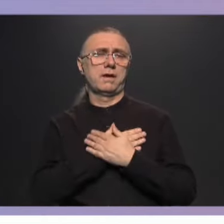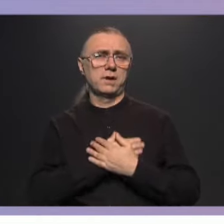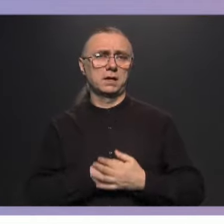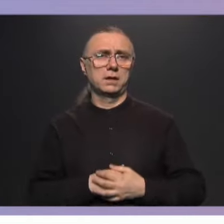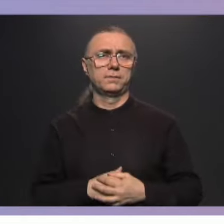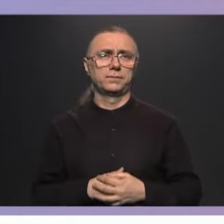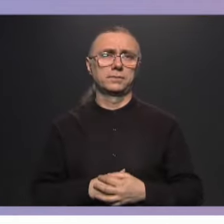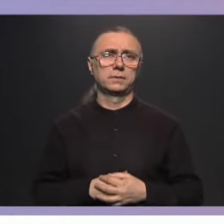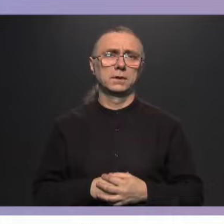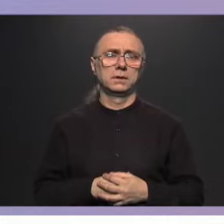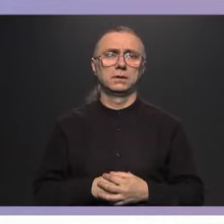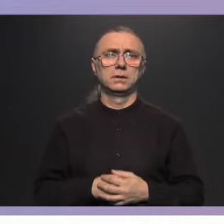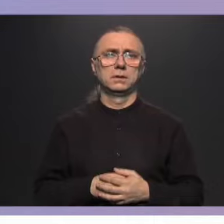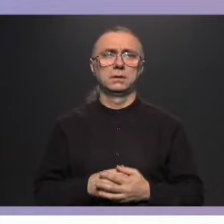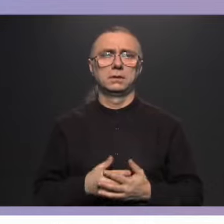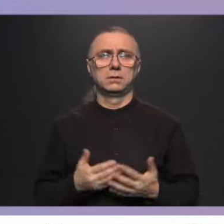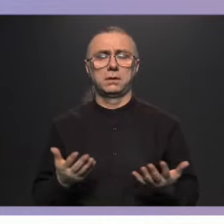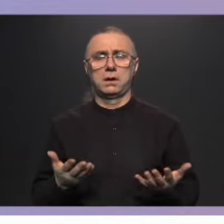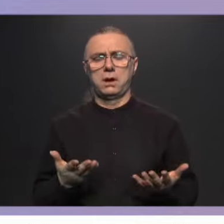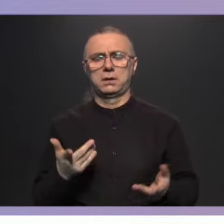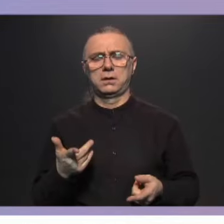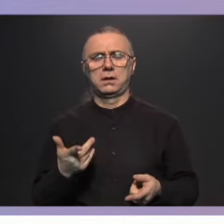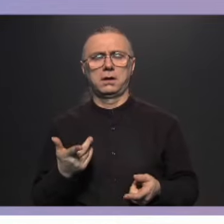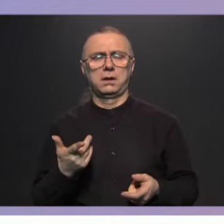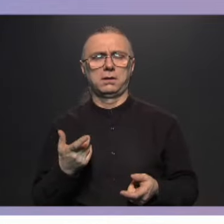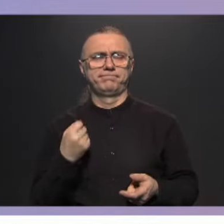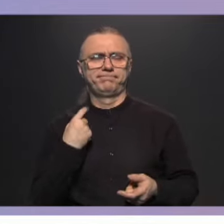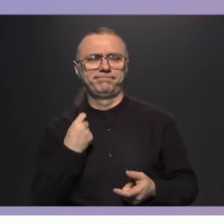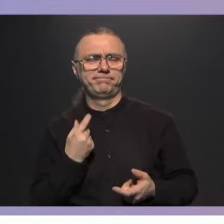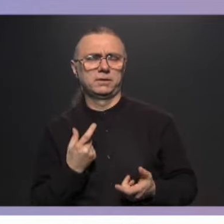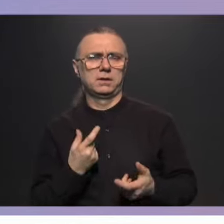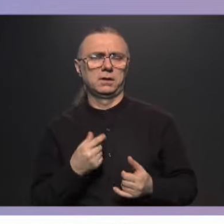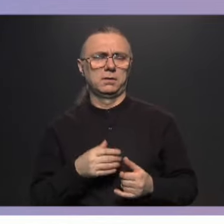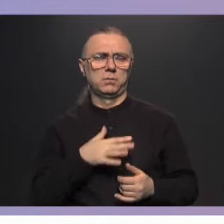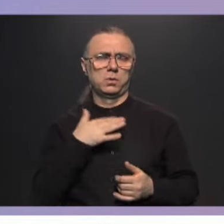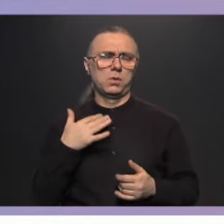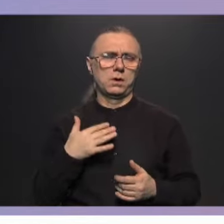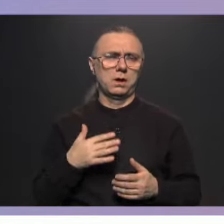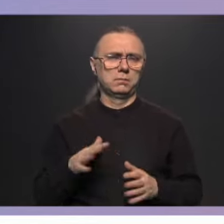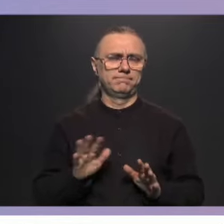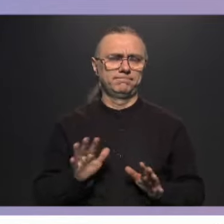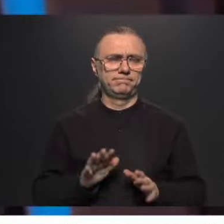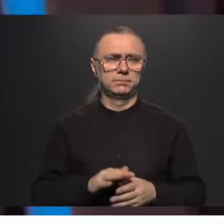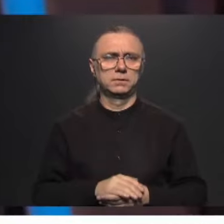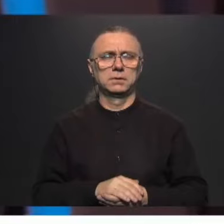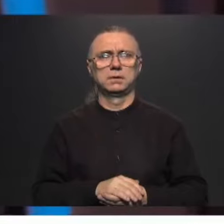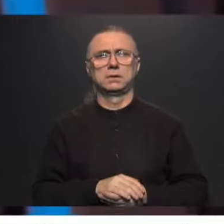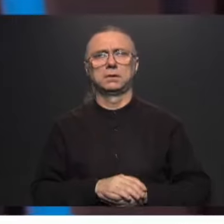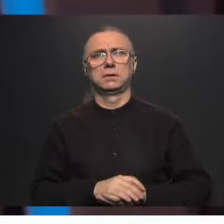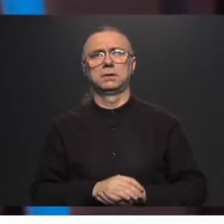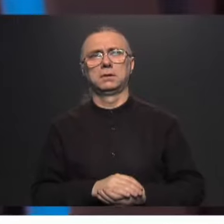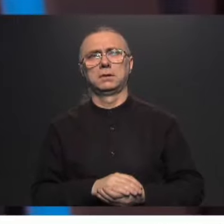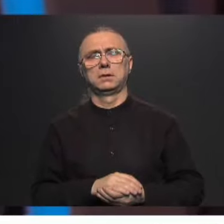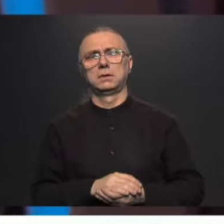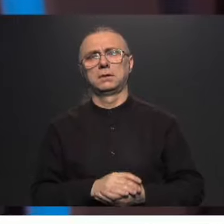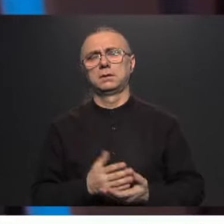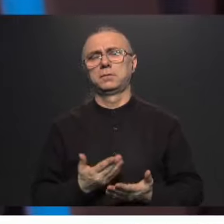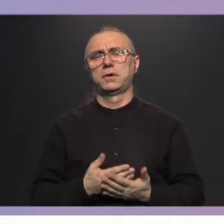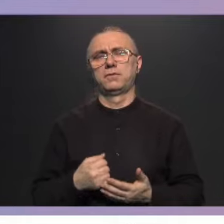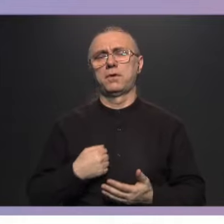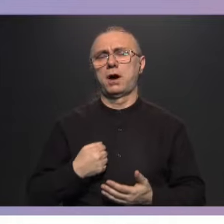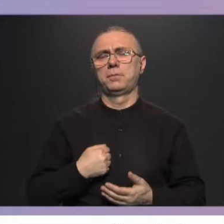горячительных напитков, которые будут чрезмерно выпиты. То есть это не три тоста, как в армии, да? Мы пьем за Родину первый, второй